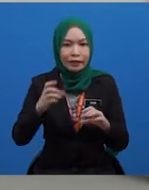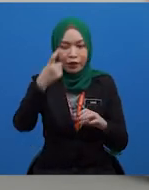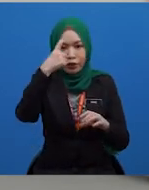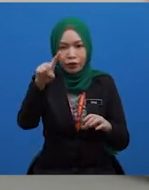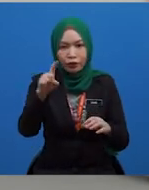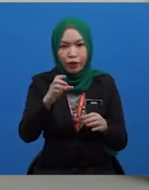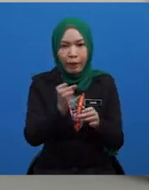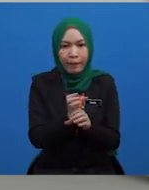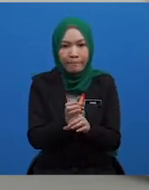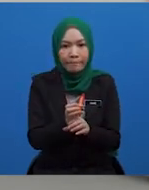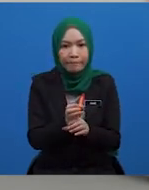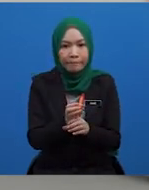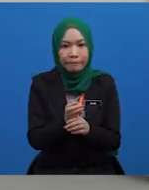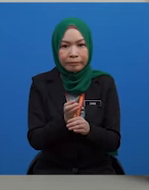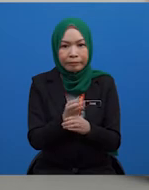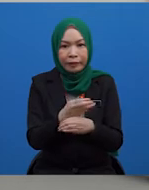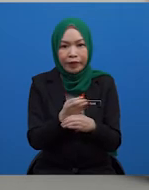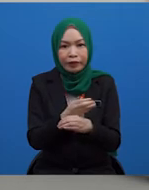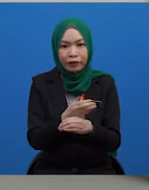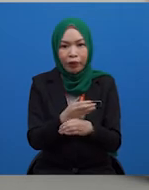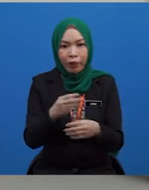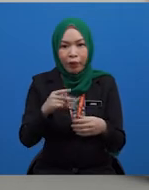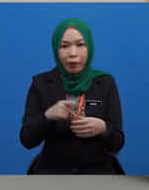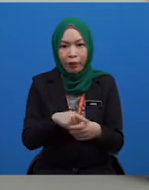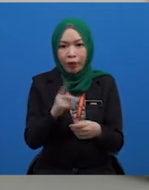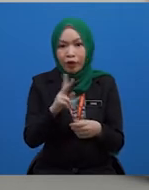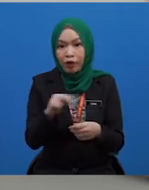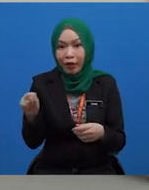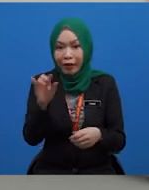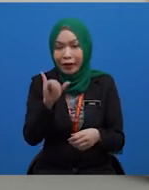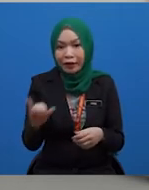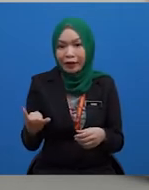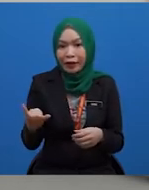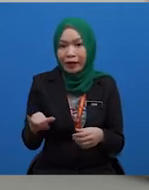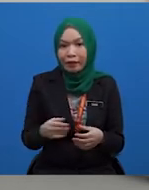setiap asas segmen yang menjadi pilihannya serta